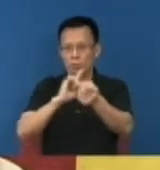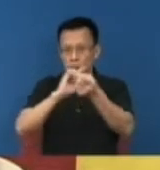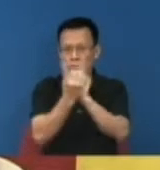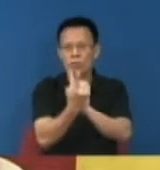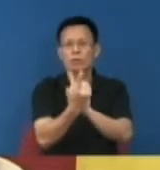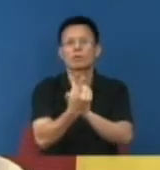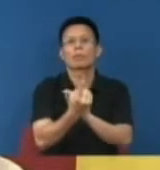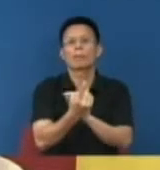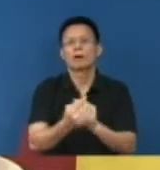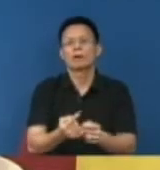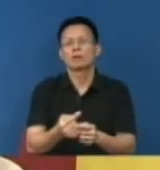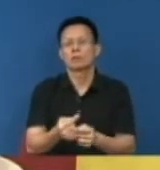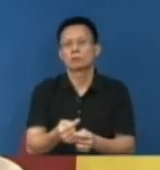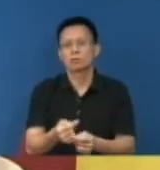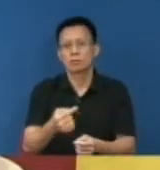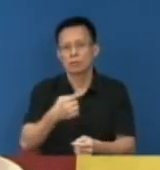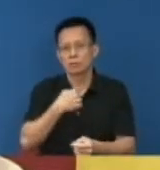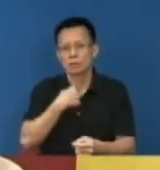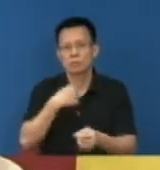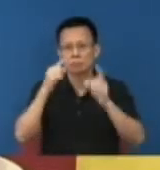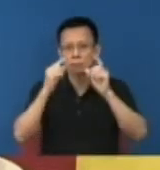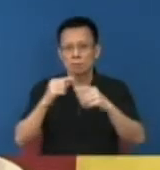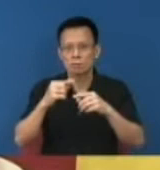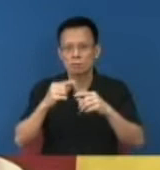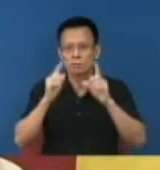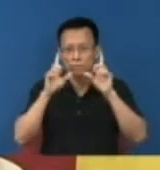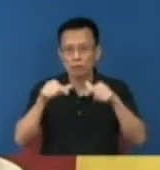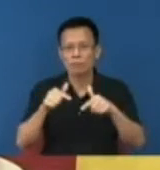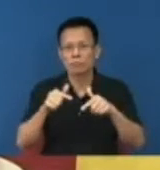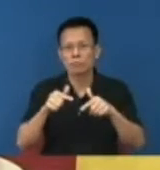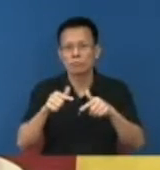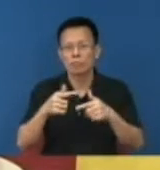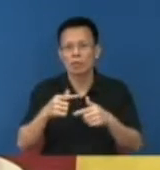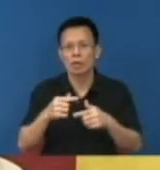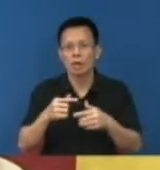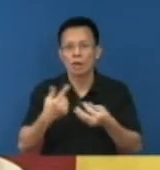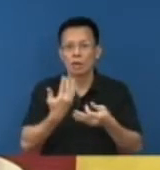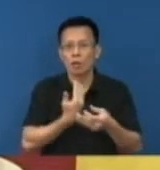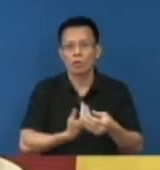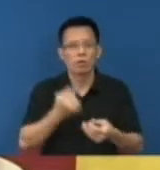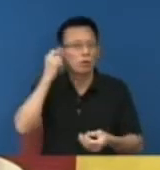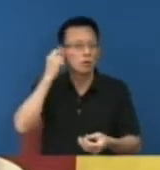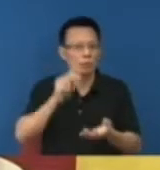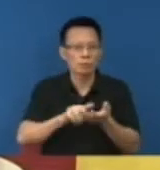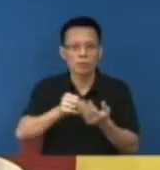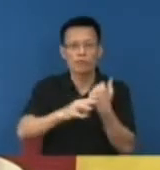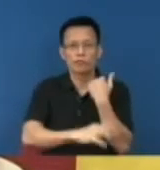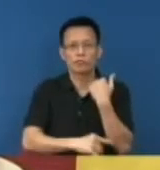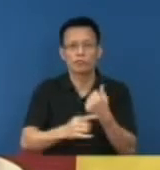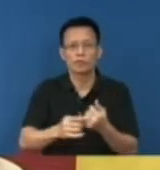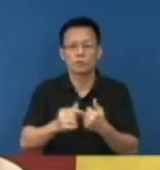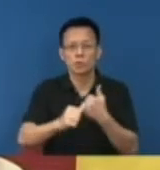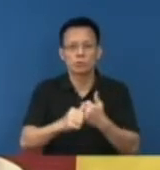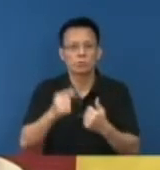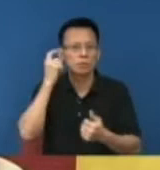咁當然呢個係要回應梁美芬 嘅訴求，因為點解咧？第一，基本